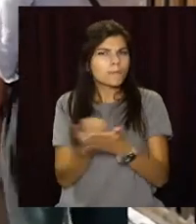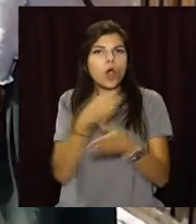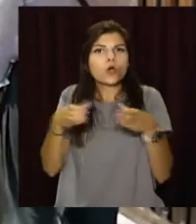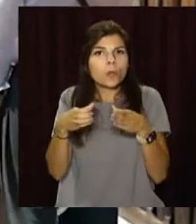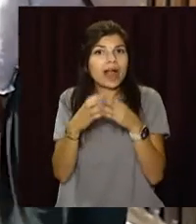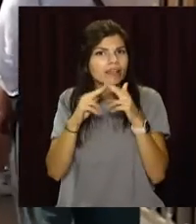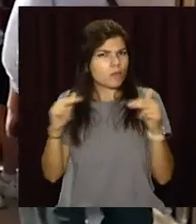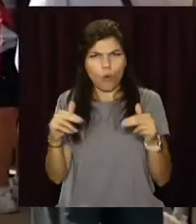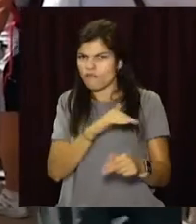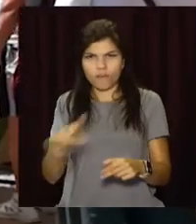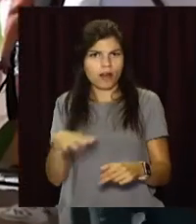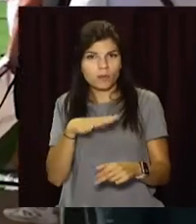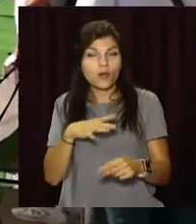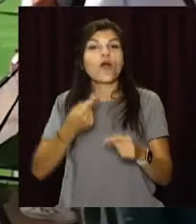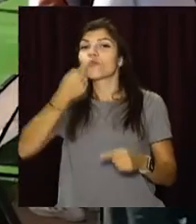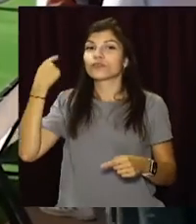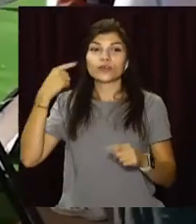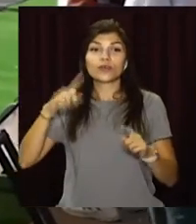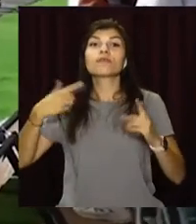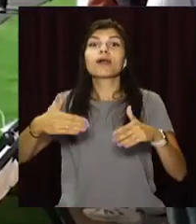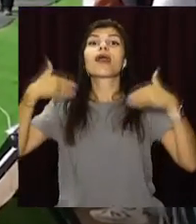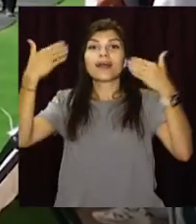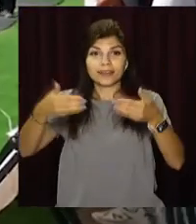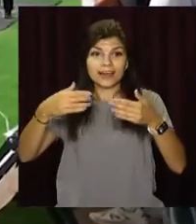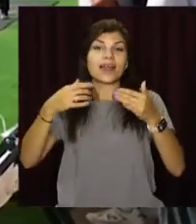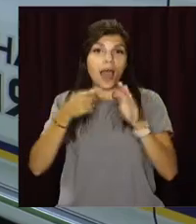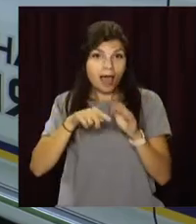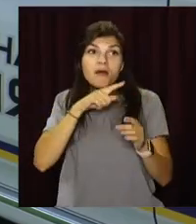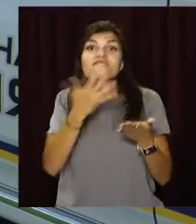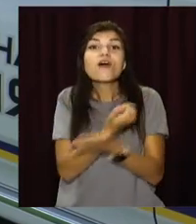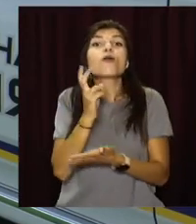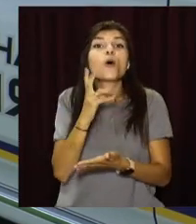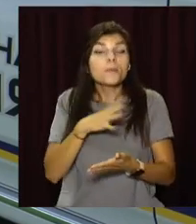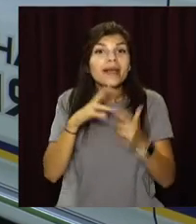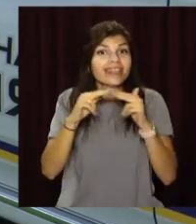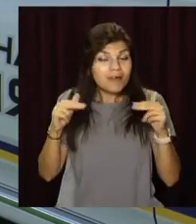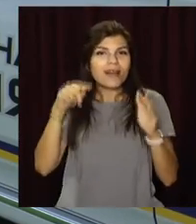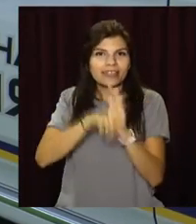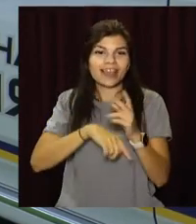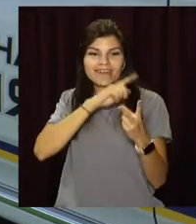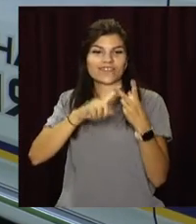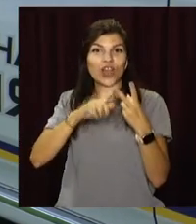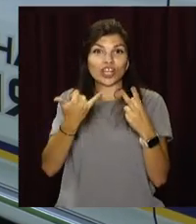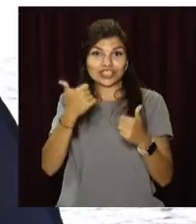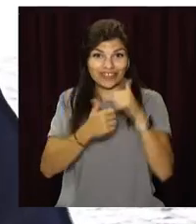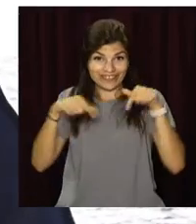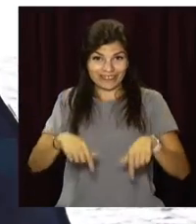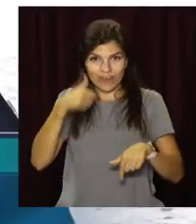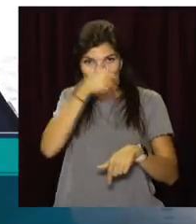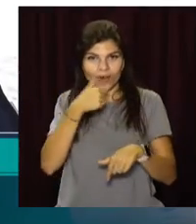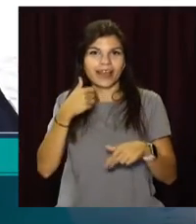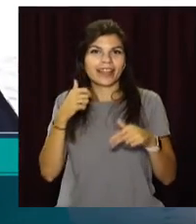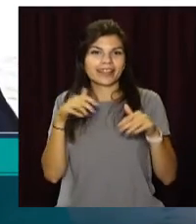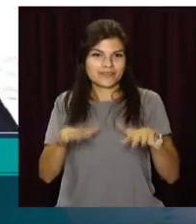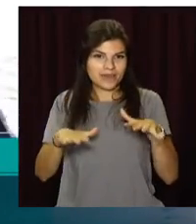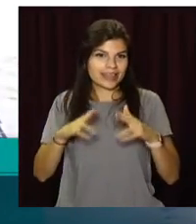році в Запоріжжі. Тоді впевнену перемогу здобула команда Дніпропетровщини. Саме тому наступні змагання пройшли у Дніпрі. Попередньо